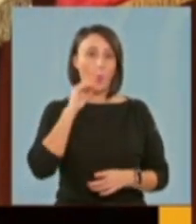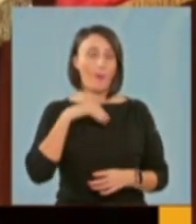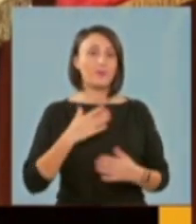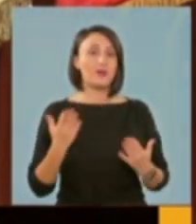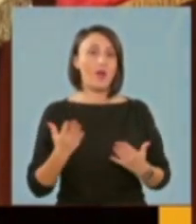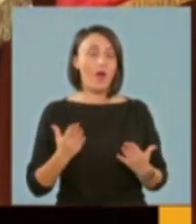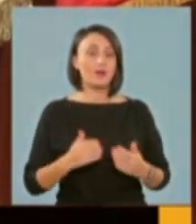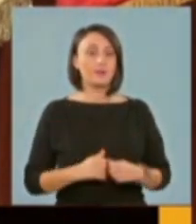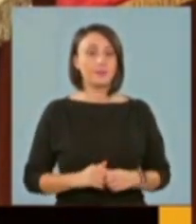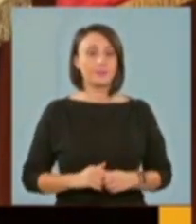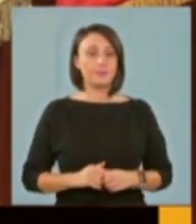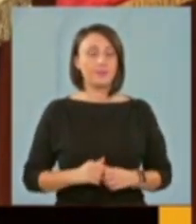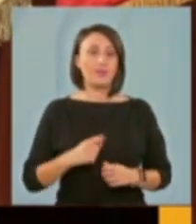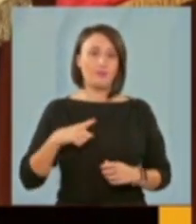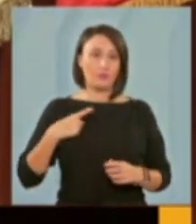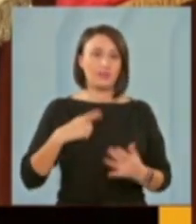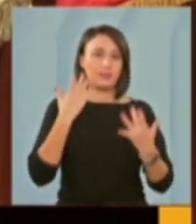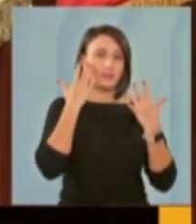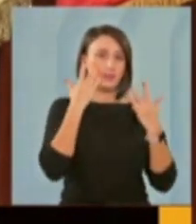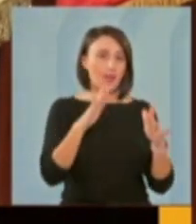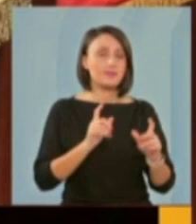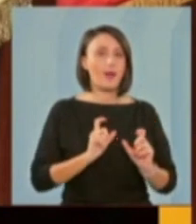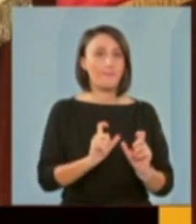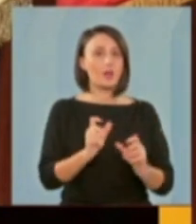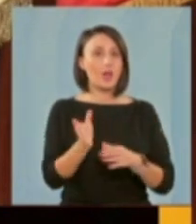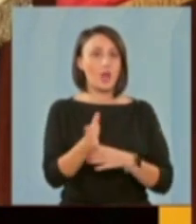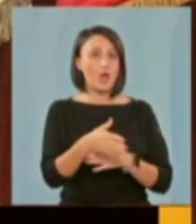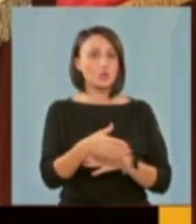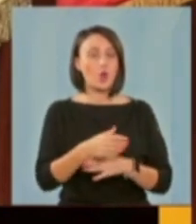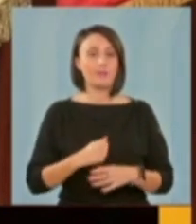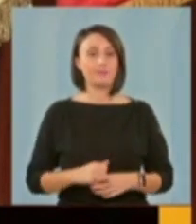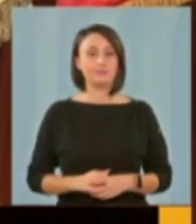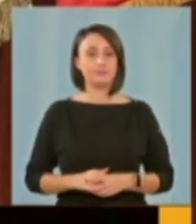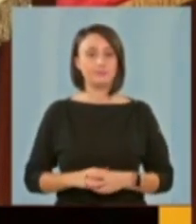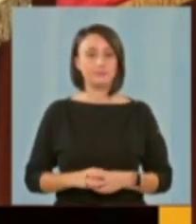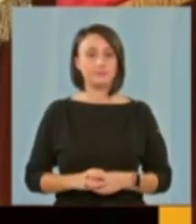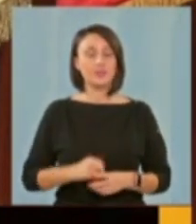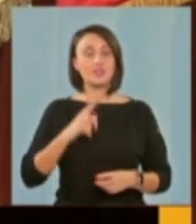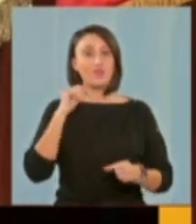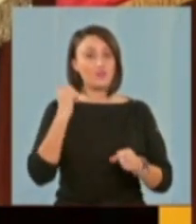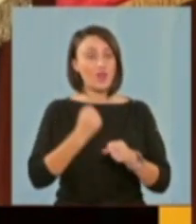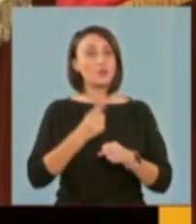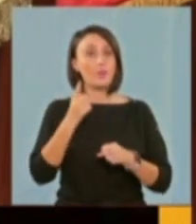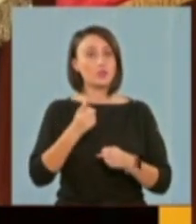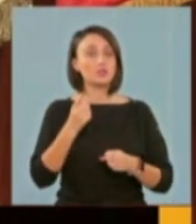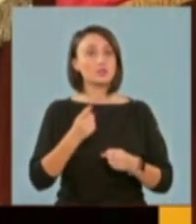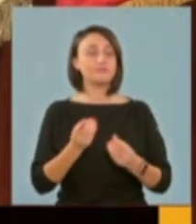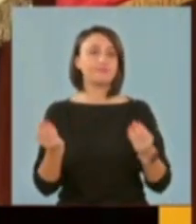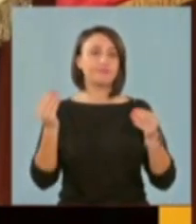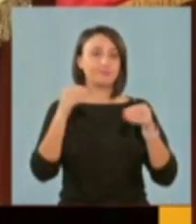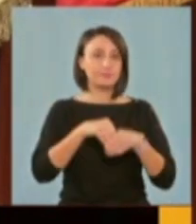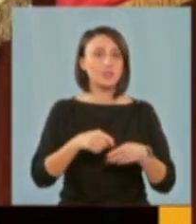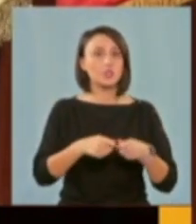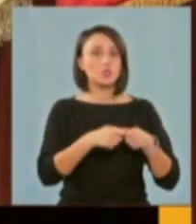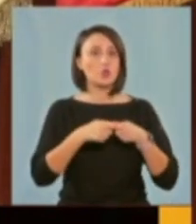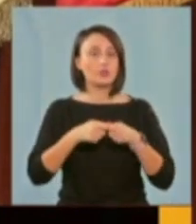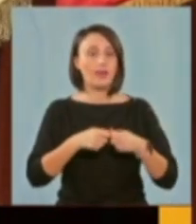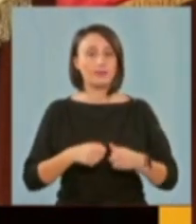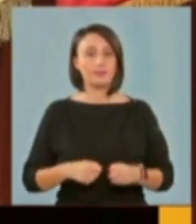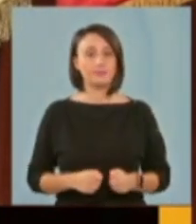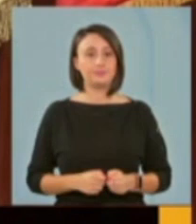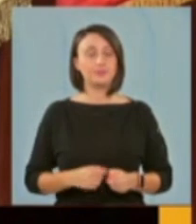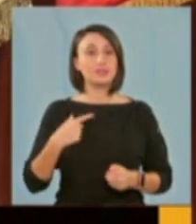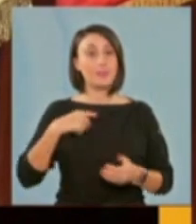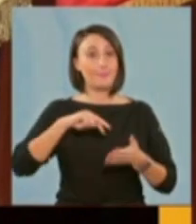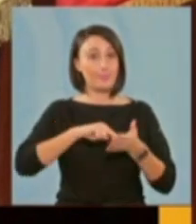care vor fi dedicați apărării naționale, să facem această joncțiune cu societatea.